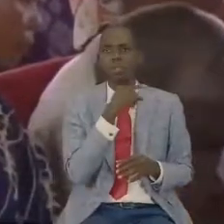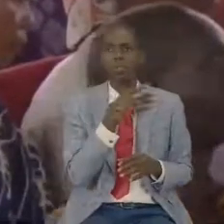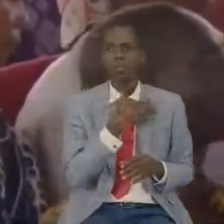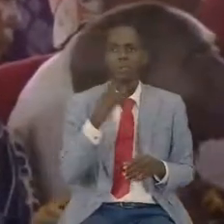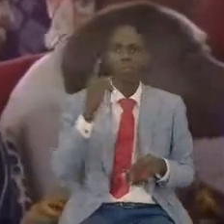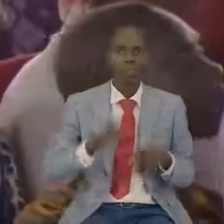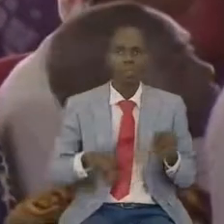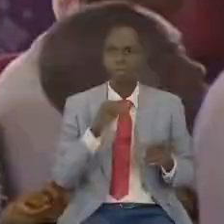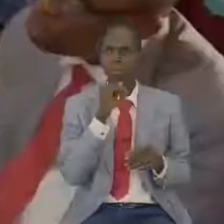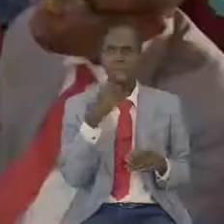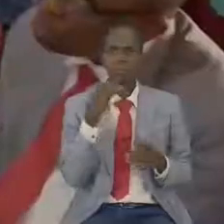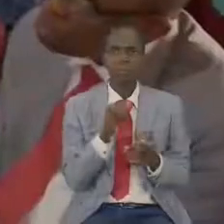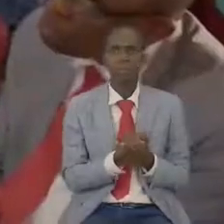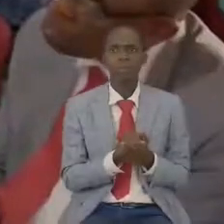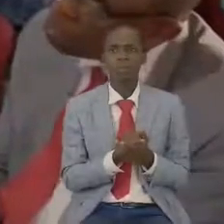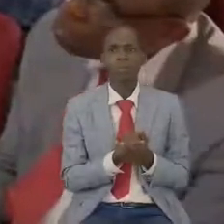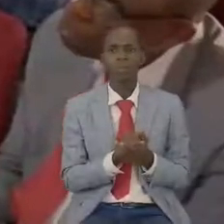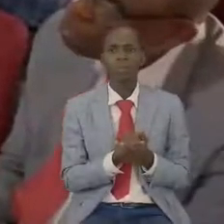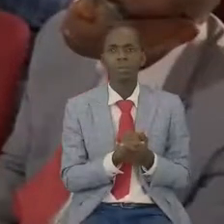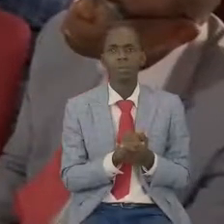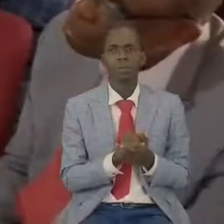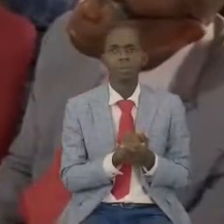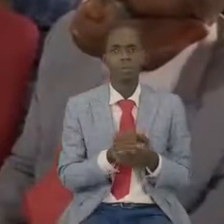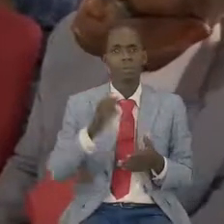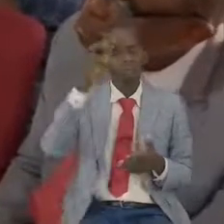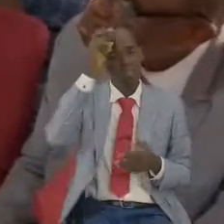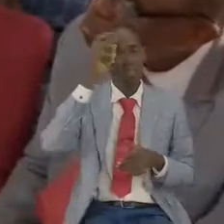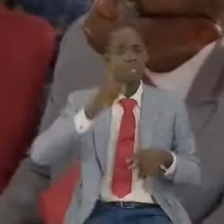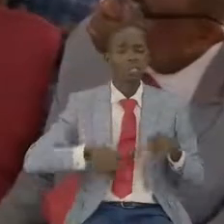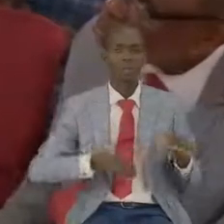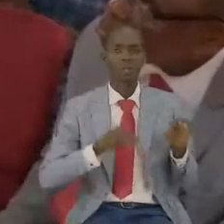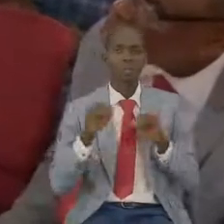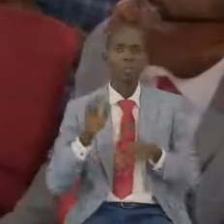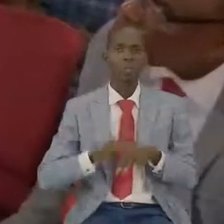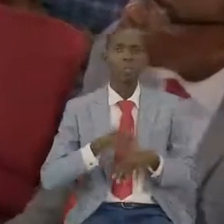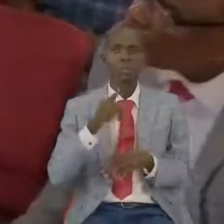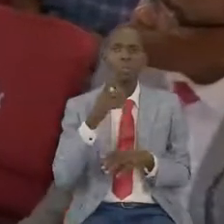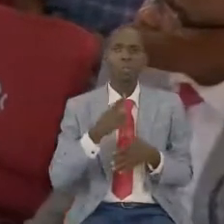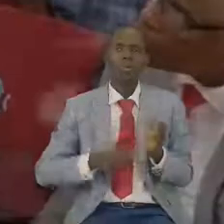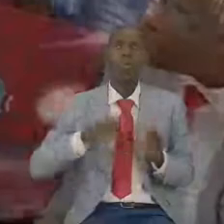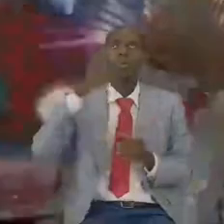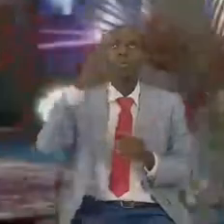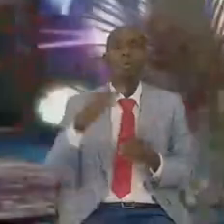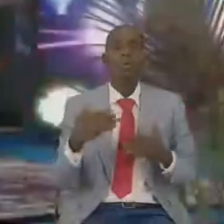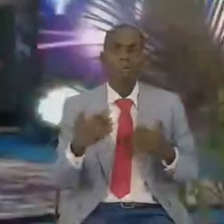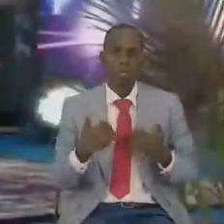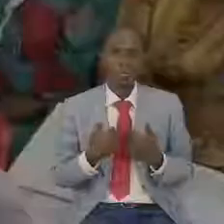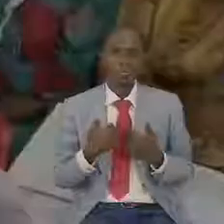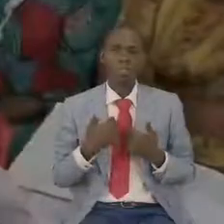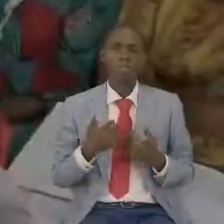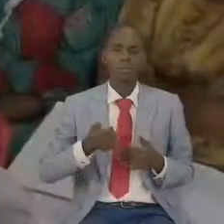pas prouver que Dieu est un menteur. Satan ne peut pas mettre sur toi ce que Dieu a interdit de mettre sur